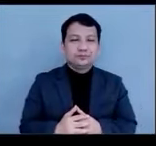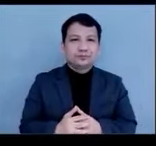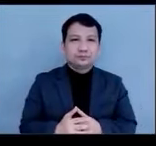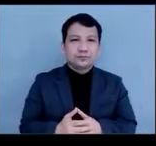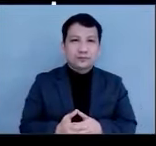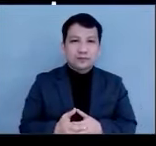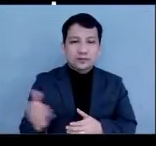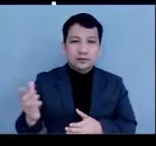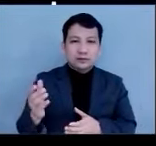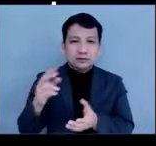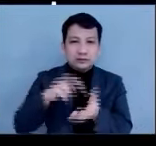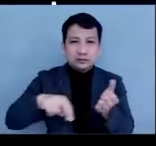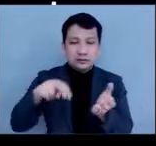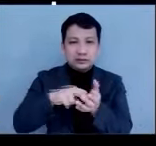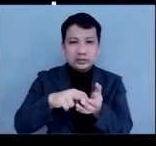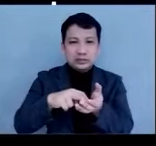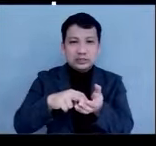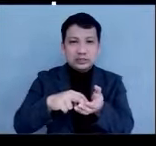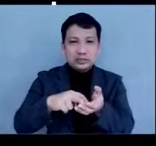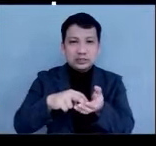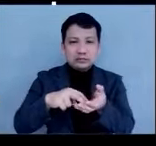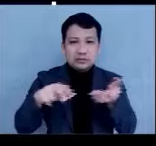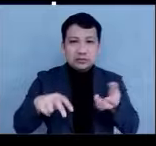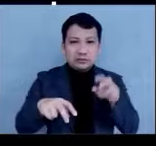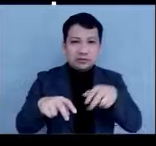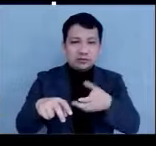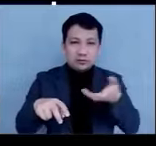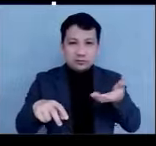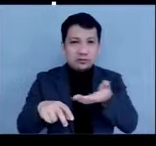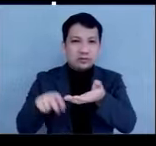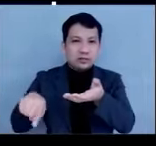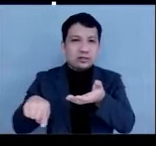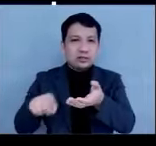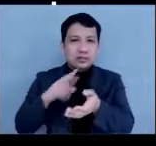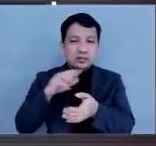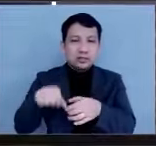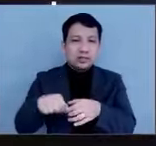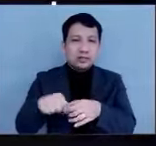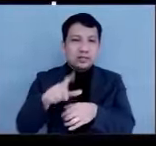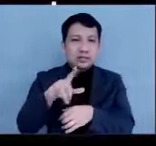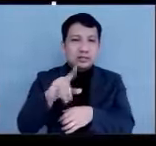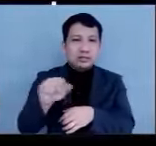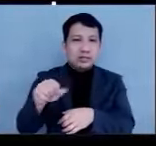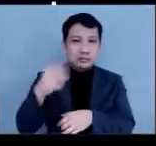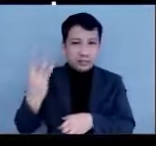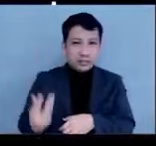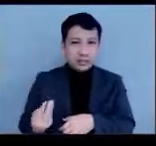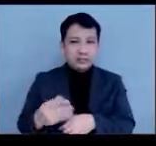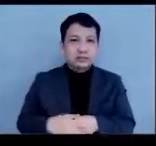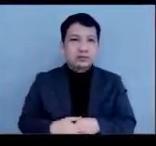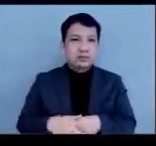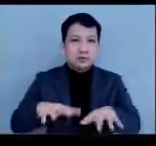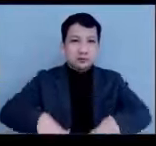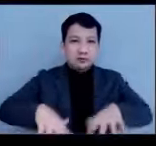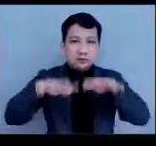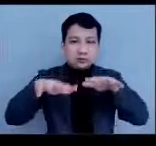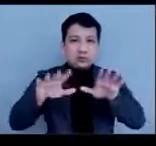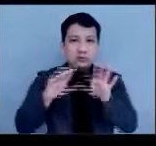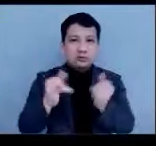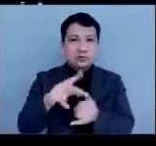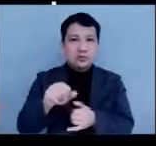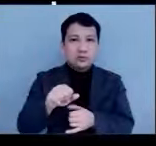Isinakay naman sa bulldozer ang mga residenteng ito para makatawid sa rumaragasang tubig sa Kalatagan. May umapaw ding ilog sa barangay Toklong,